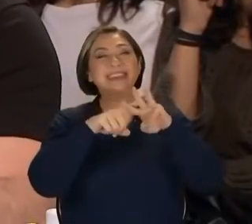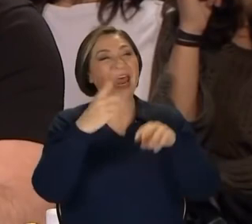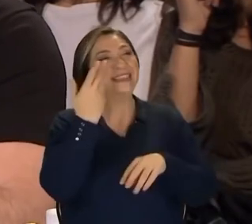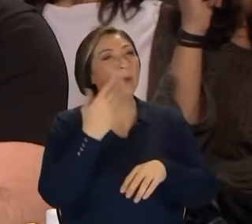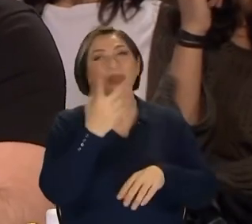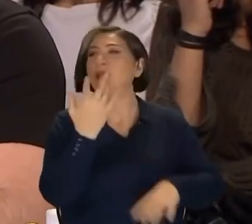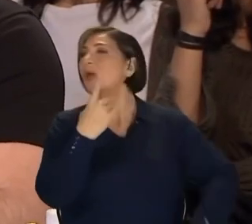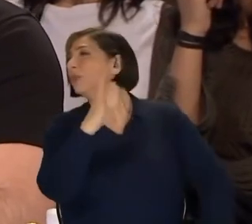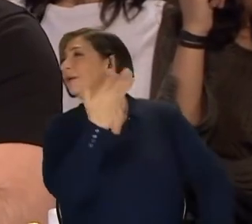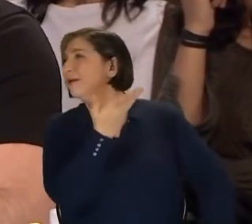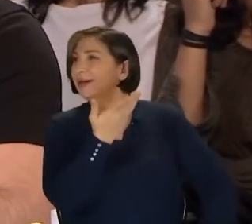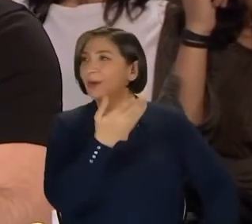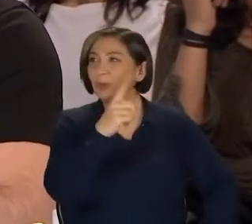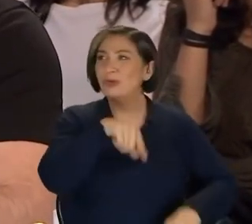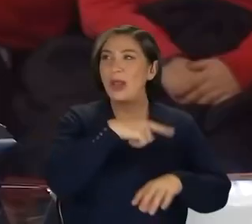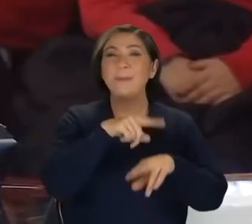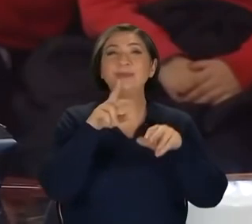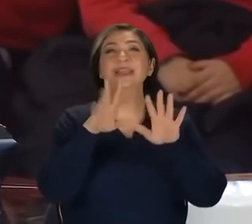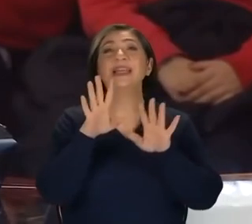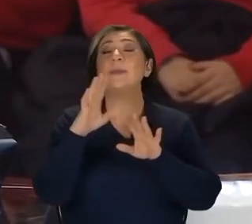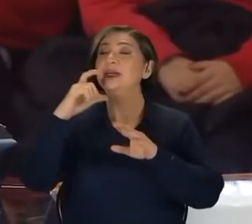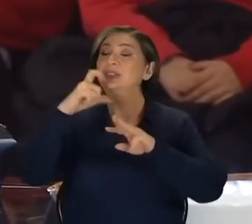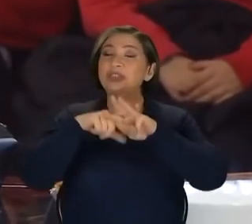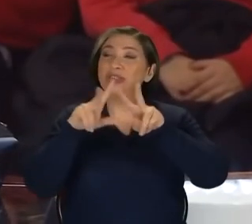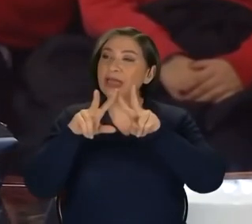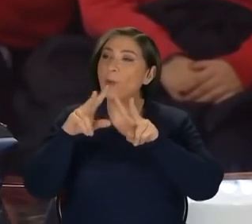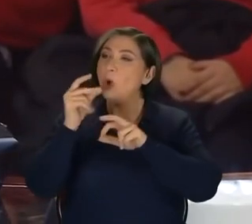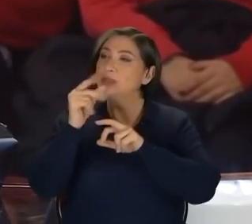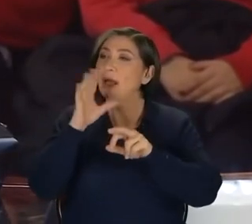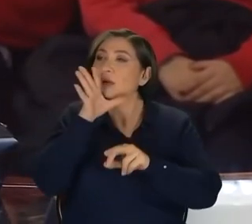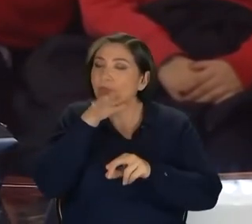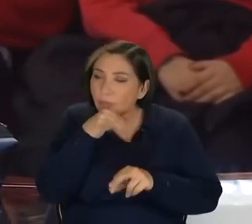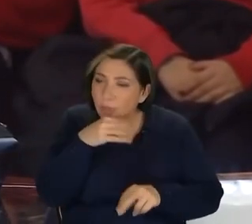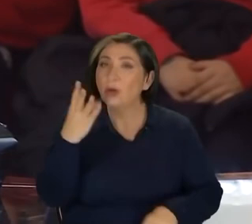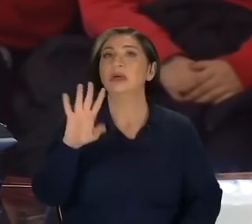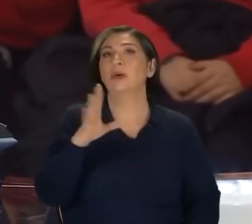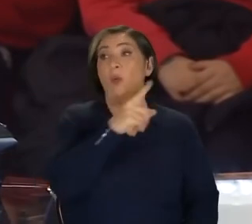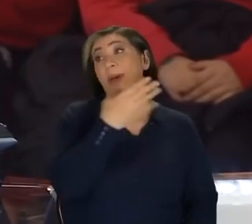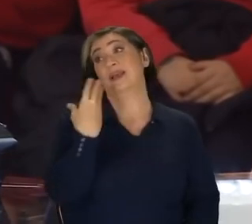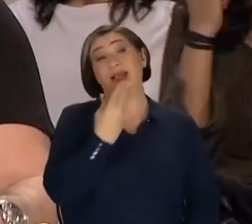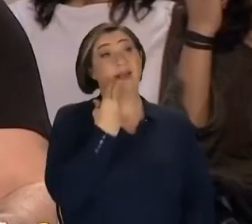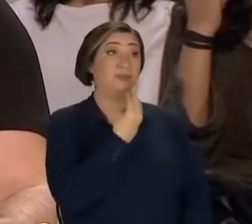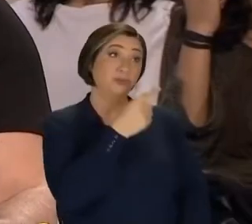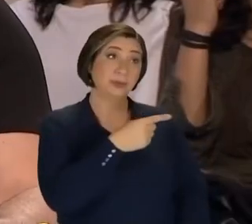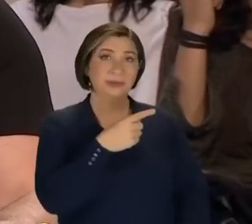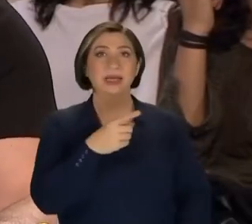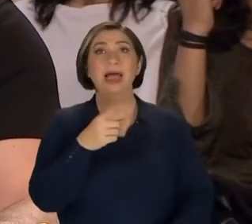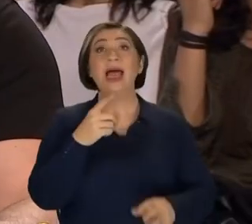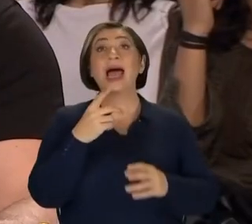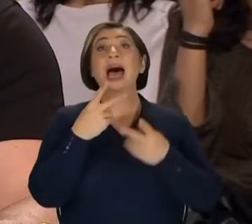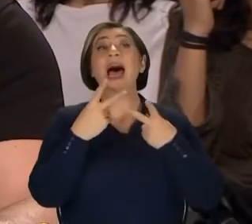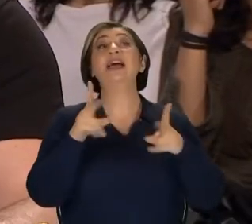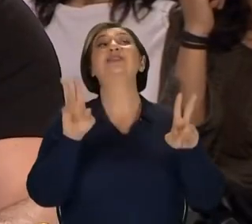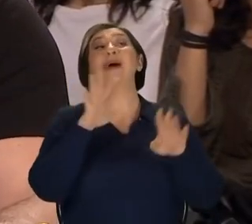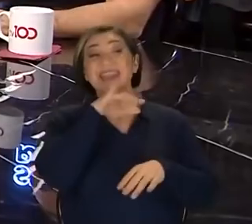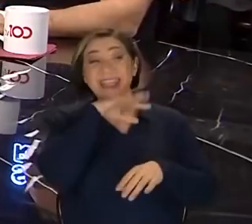falan vardı ya, öyle bir dönem vardı. Yani... Ama Cem Özer o kadar yaşlanmadı hiç. Bizden genç, evet. Evet. Açma